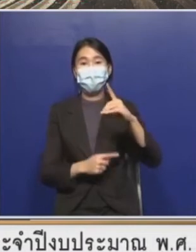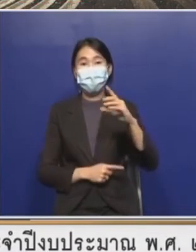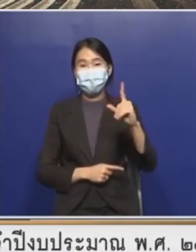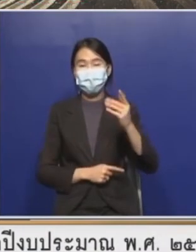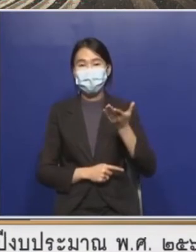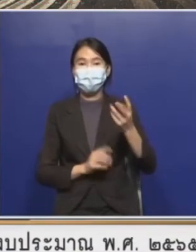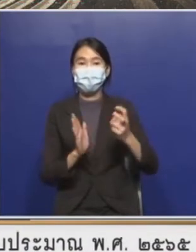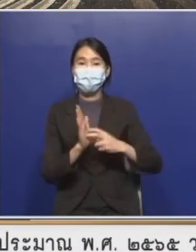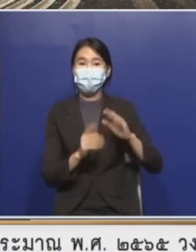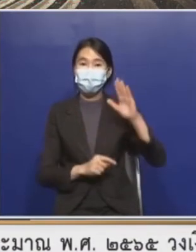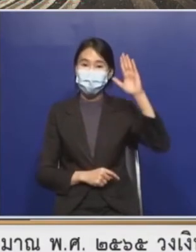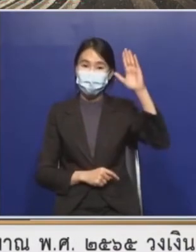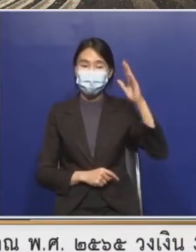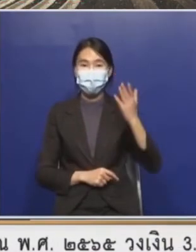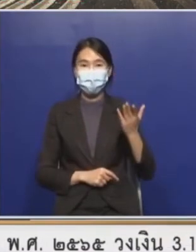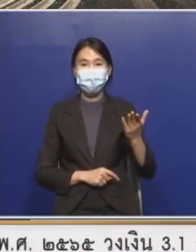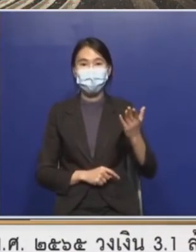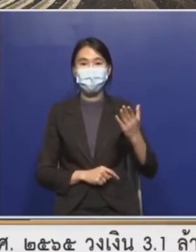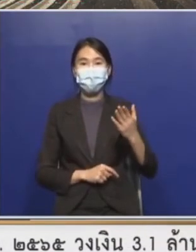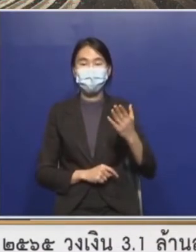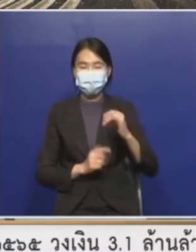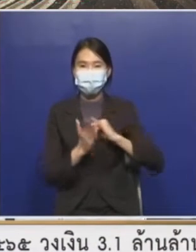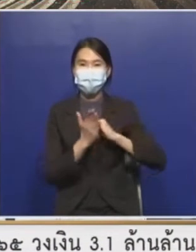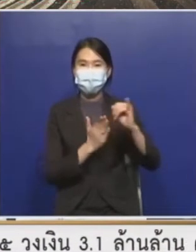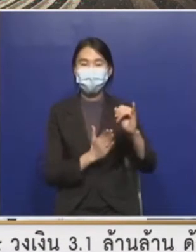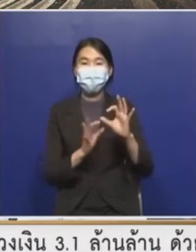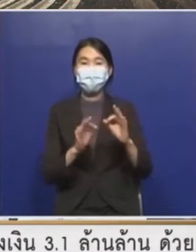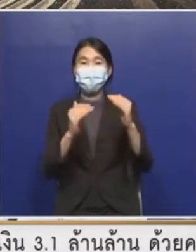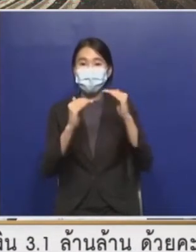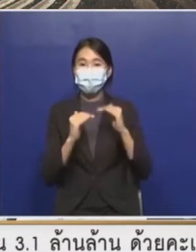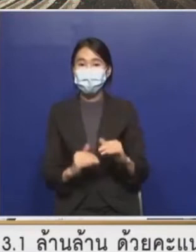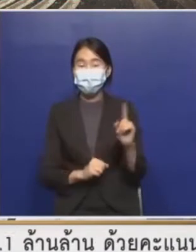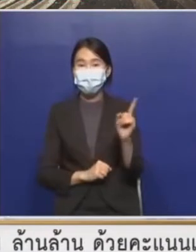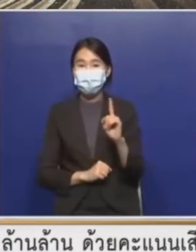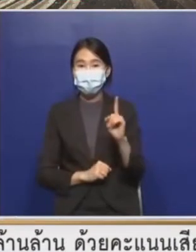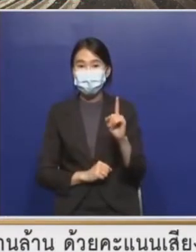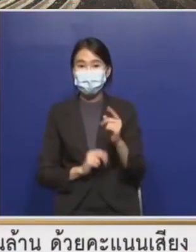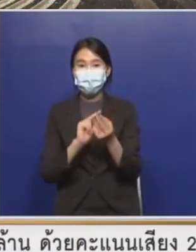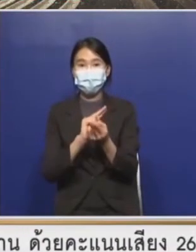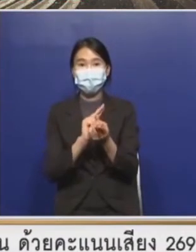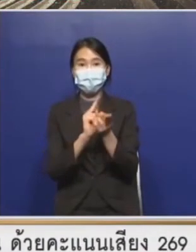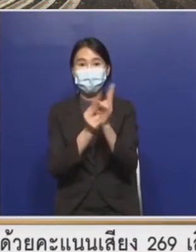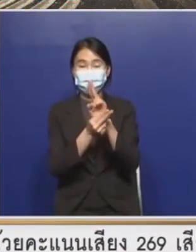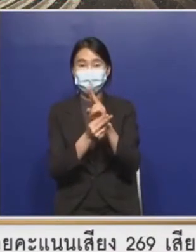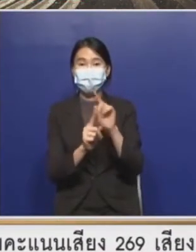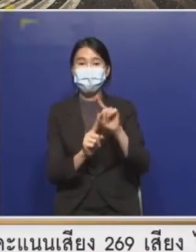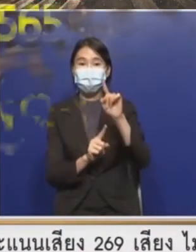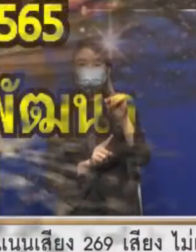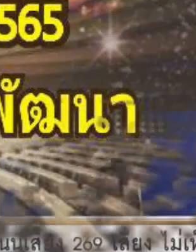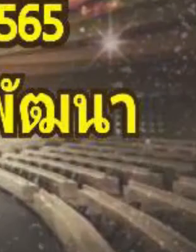ผู้รับรองด้วยครับ ผู้รับรองถูกต้องครับต่อไปพรรคชาติไทยพัฒนา1คน